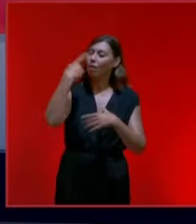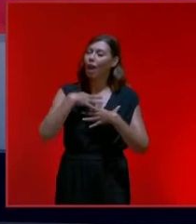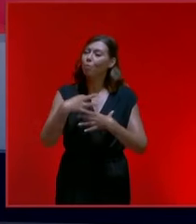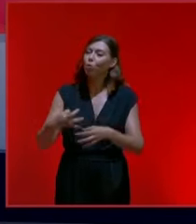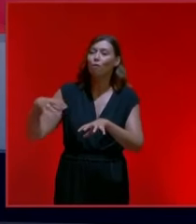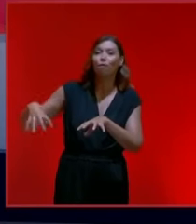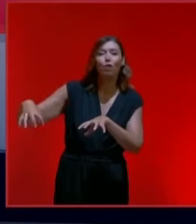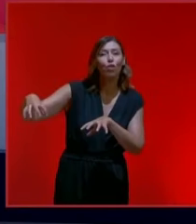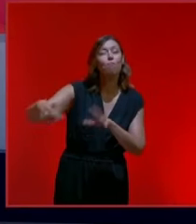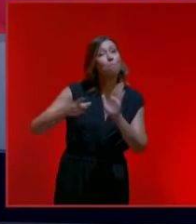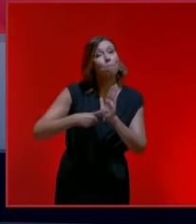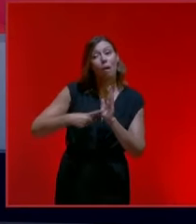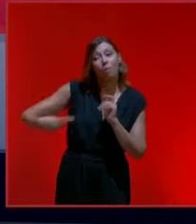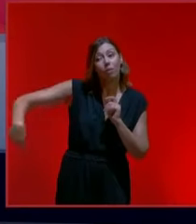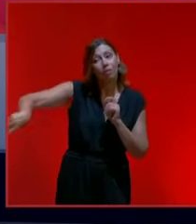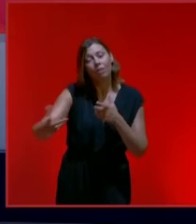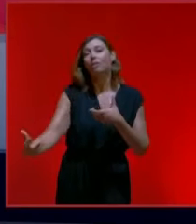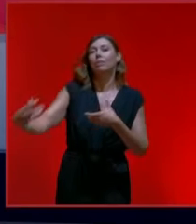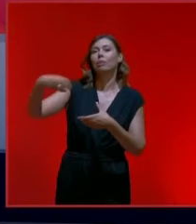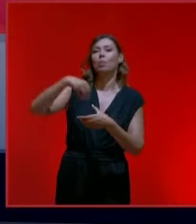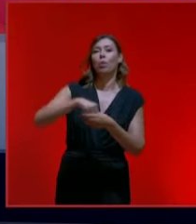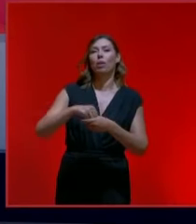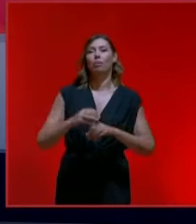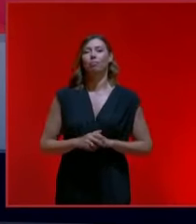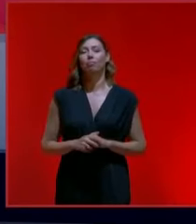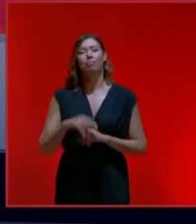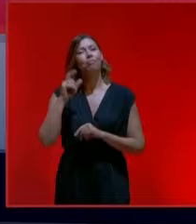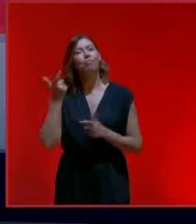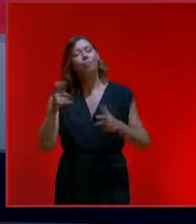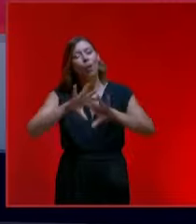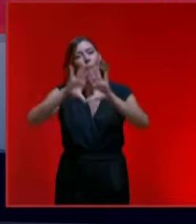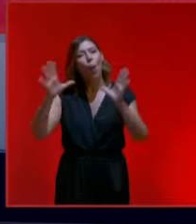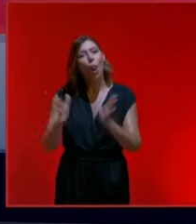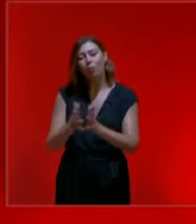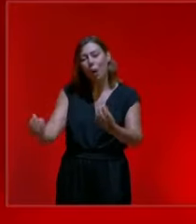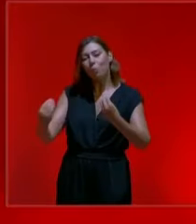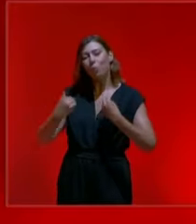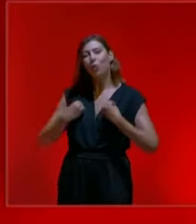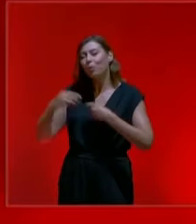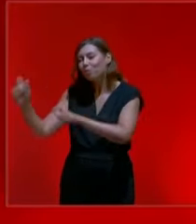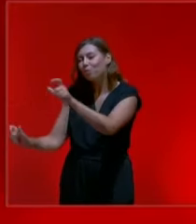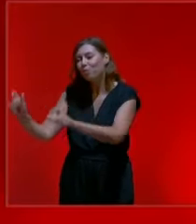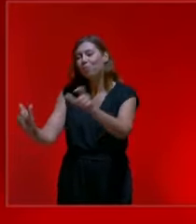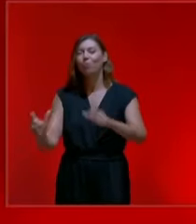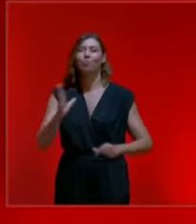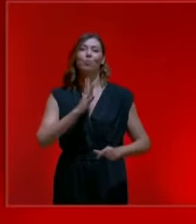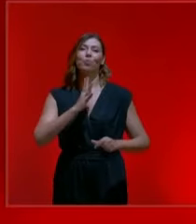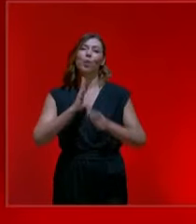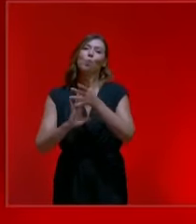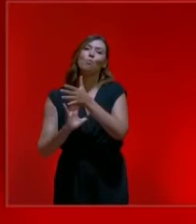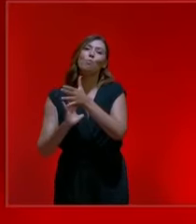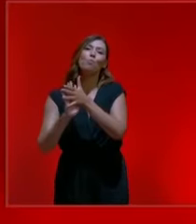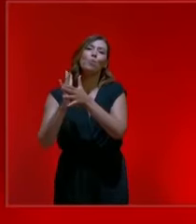Έτσι θα οικοδομήσουμε το σπίτι κάθε προοδευτικού πολίτη. Αυτό δεν είναι μια δική μου ιδέα. Είναι κομμάτι